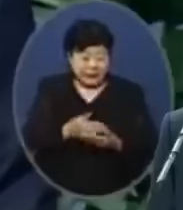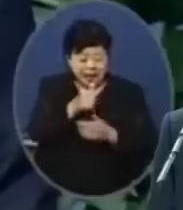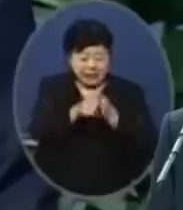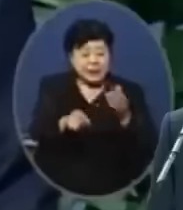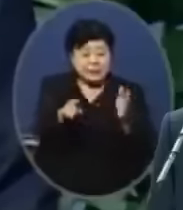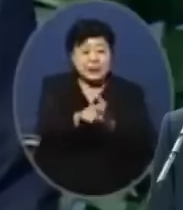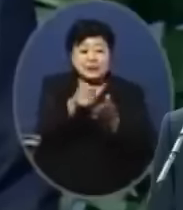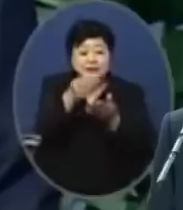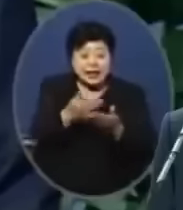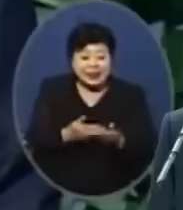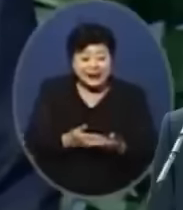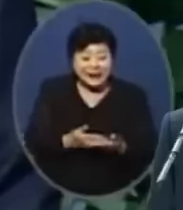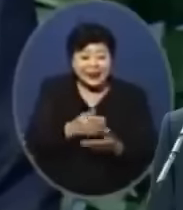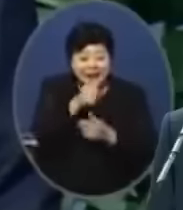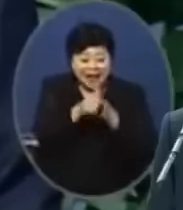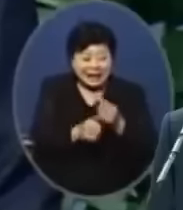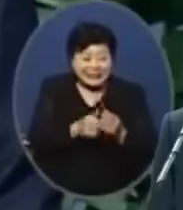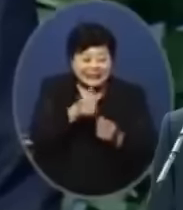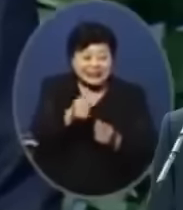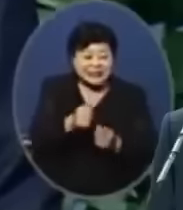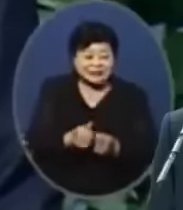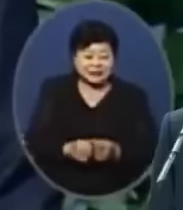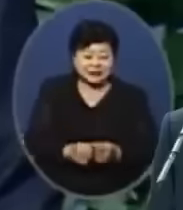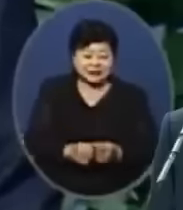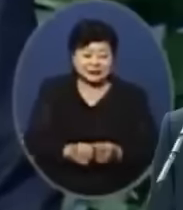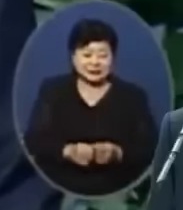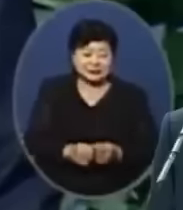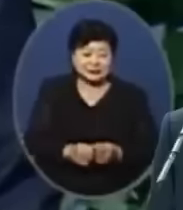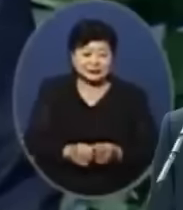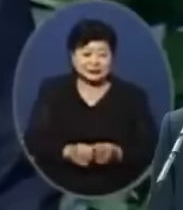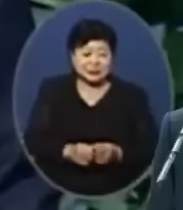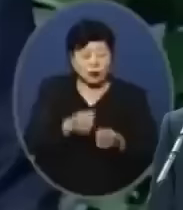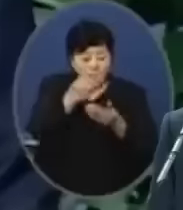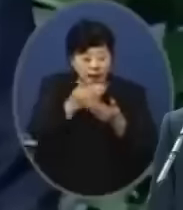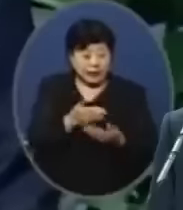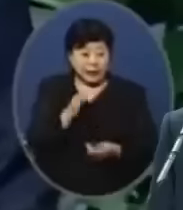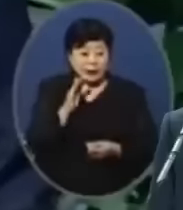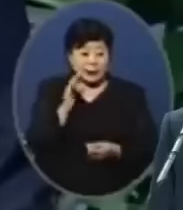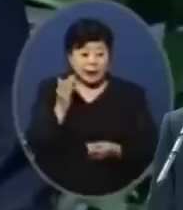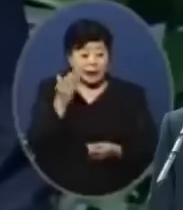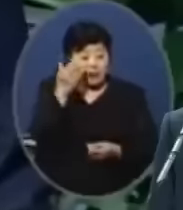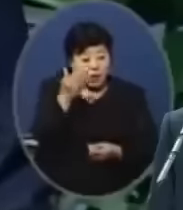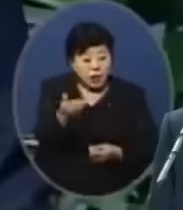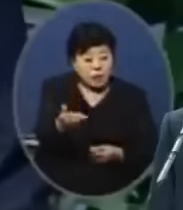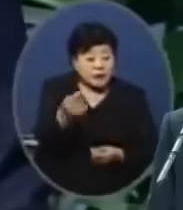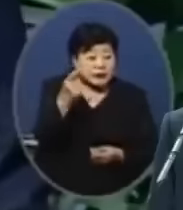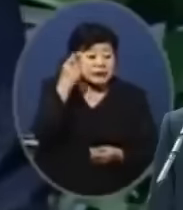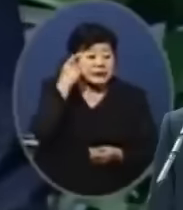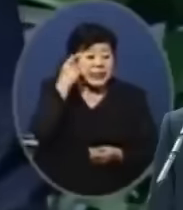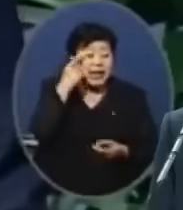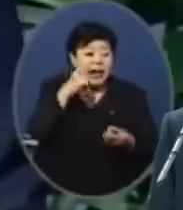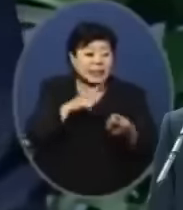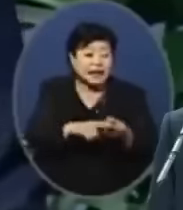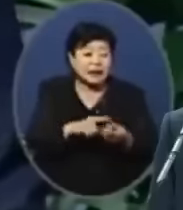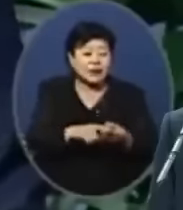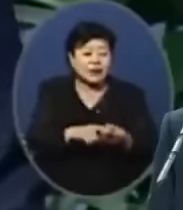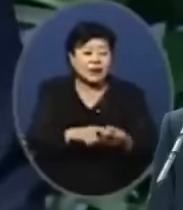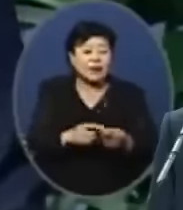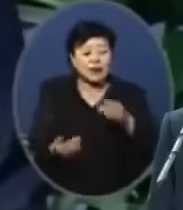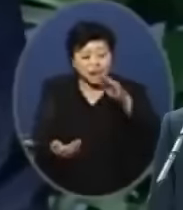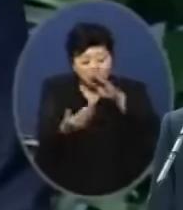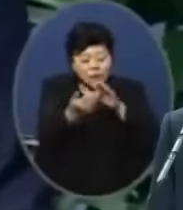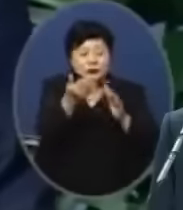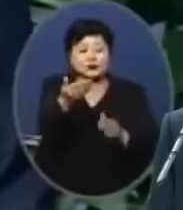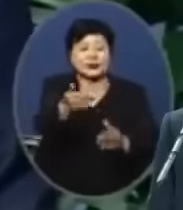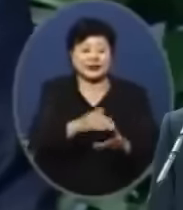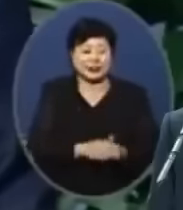하나님의 믿음을 받아들이고 하나님의 선언을 받아들이는 게 되는 것입니다. 여러분이 생각하는 대로 하나님이 이루어주시는